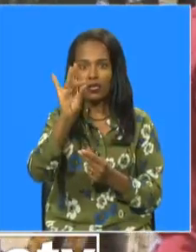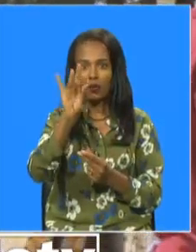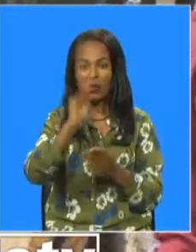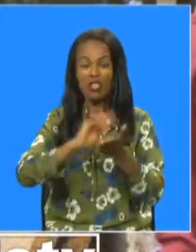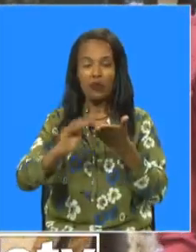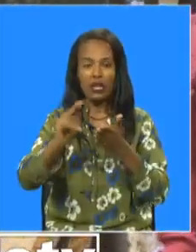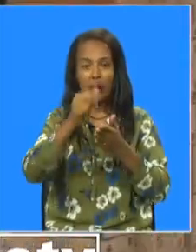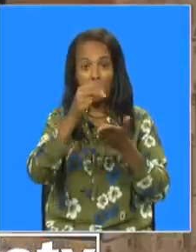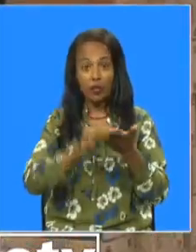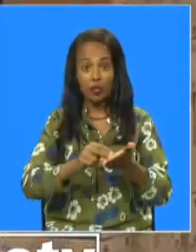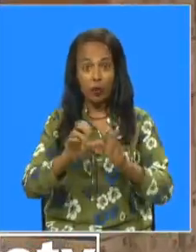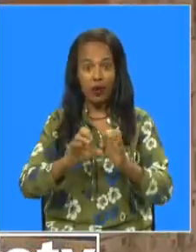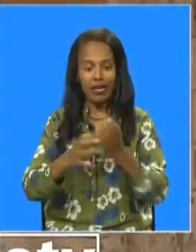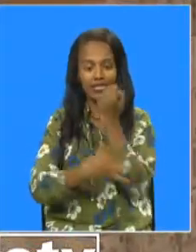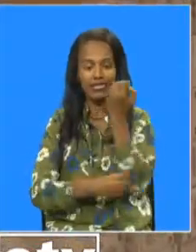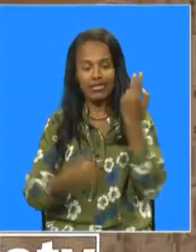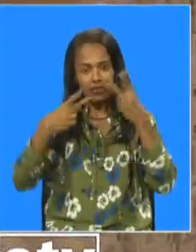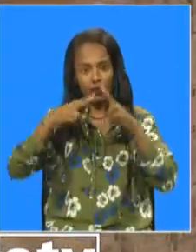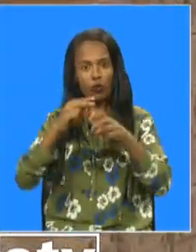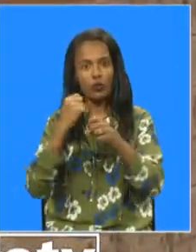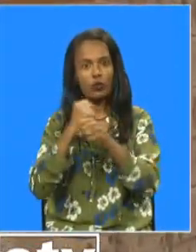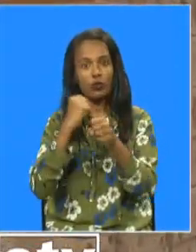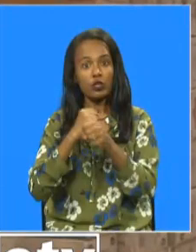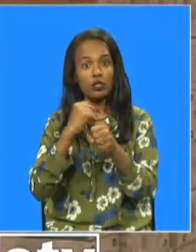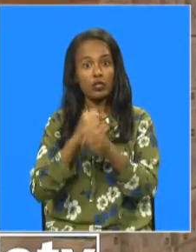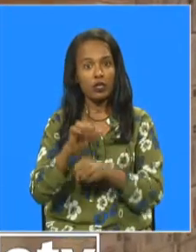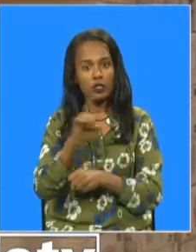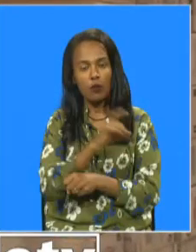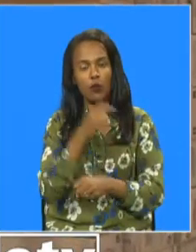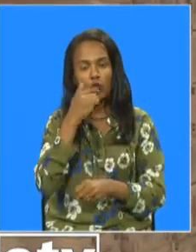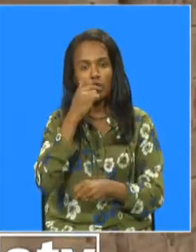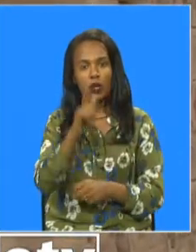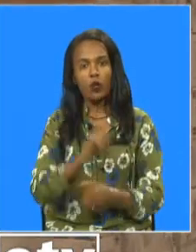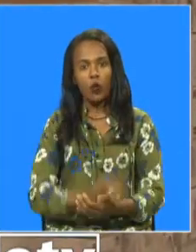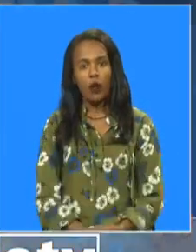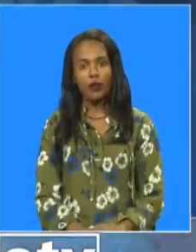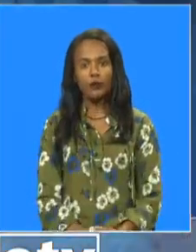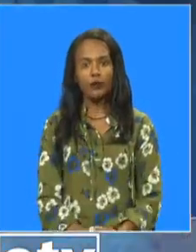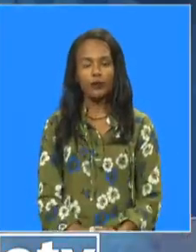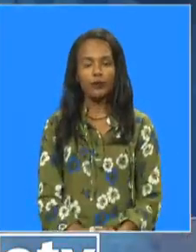ብር በመበጀት ደህንነት ተኮር የሆነ የልማት ስራዎች እያከናወነ ስለመሆኑ ተገልጿል።